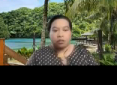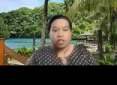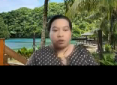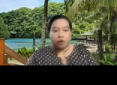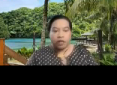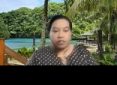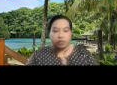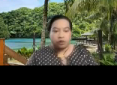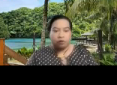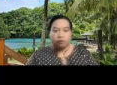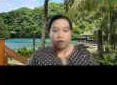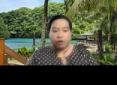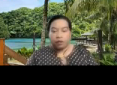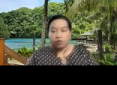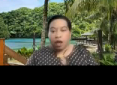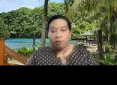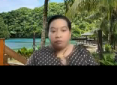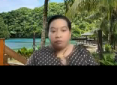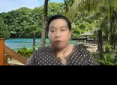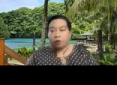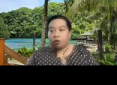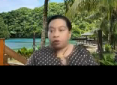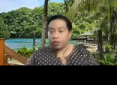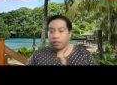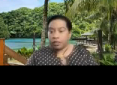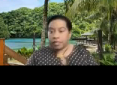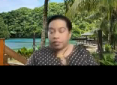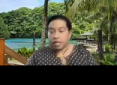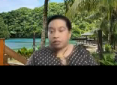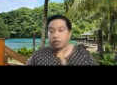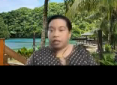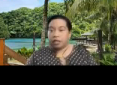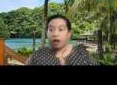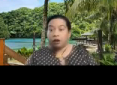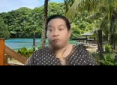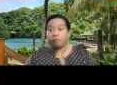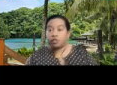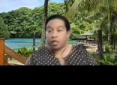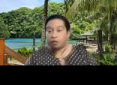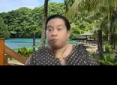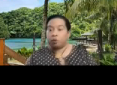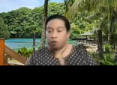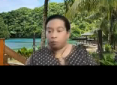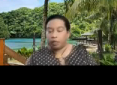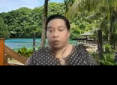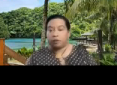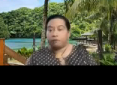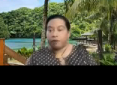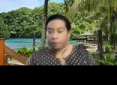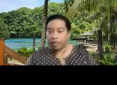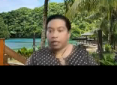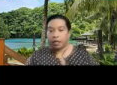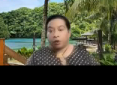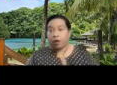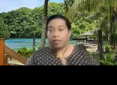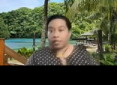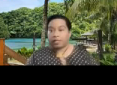والتحديات بالنسبة للطلاب تحديات فردية. Trauma from colonialization and a lot of push and pull between